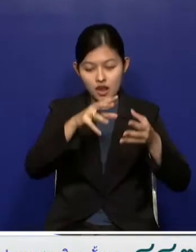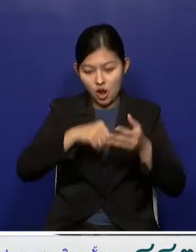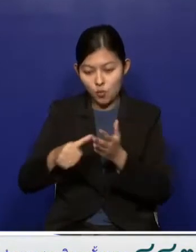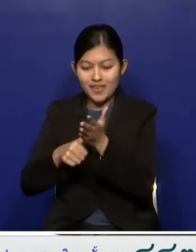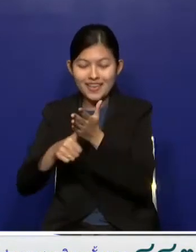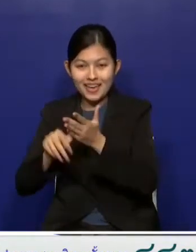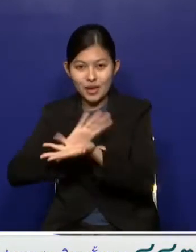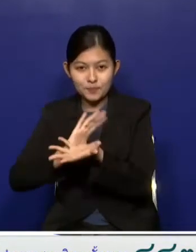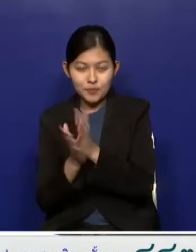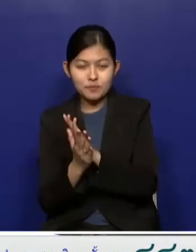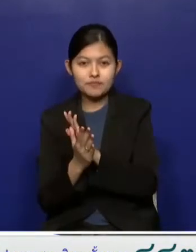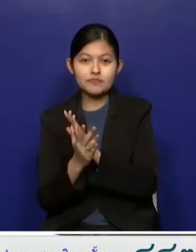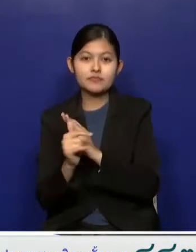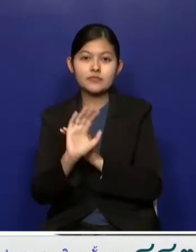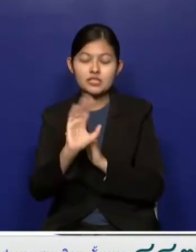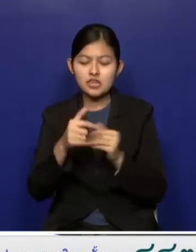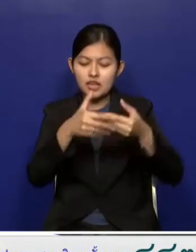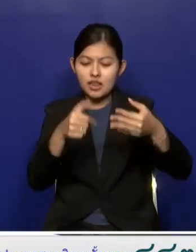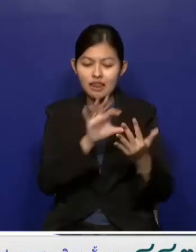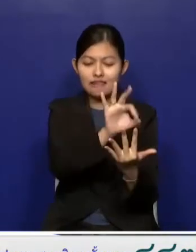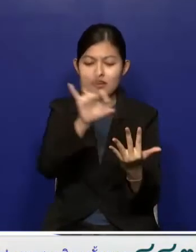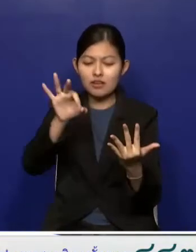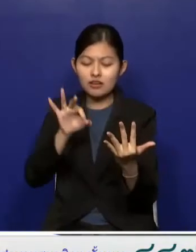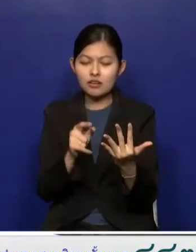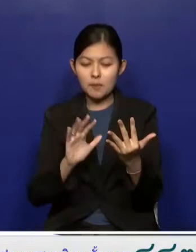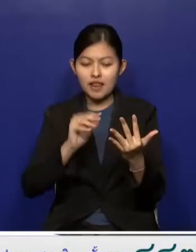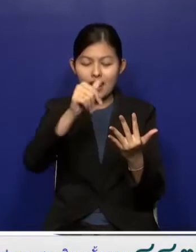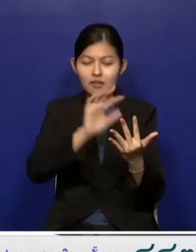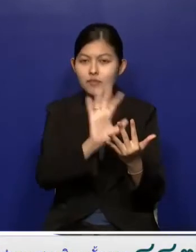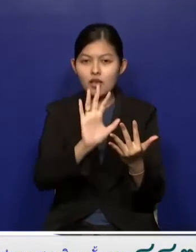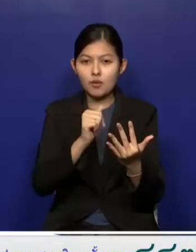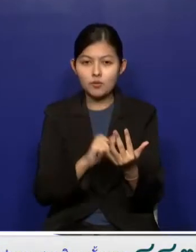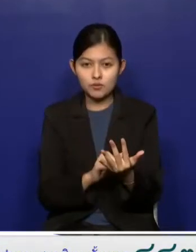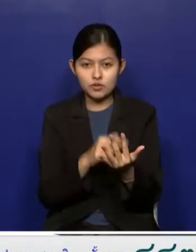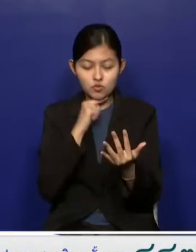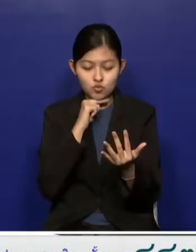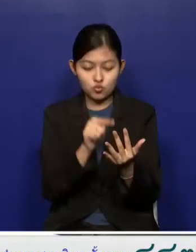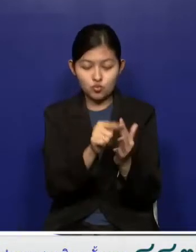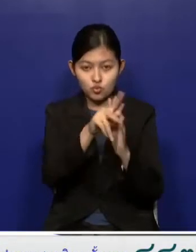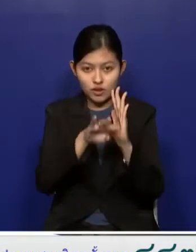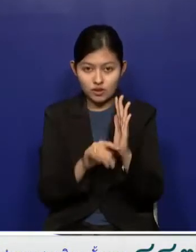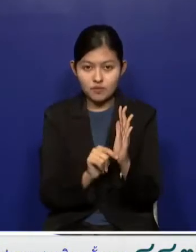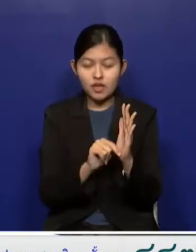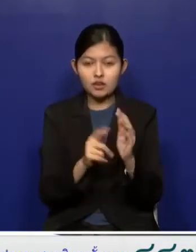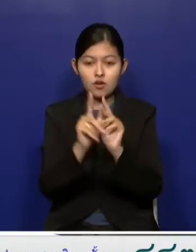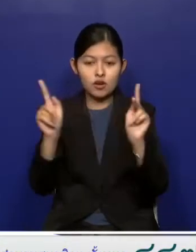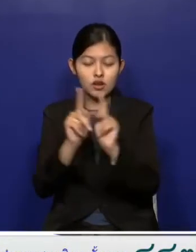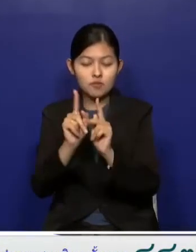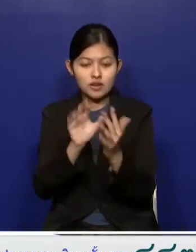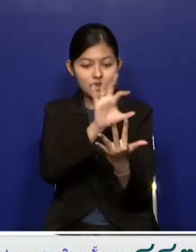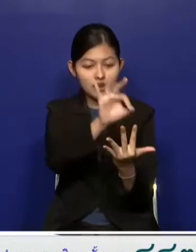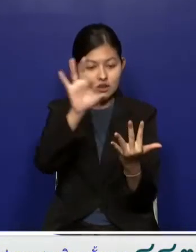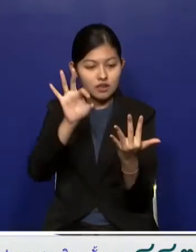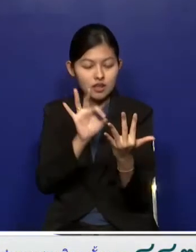งไม่ใช่ว่าจะเอาฉบับใดฉบับหนึ่งเป็นหลักจริงอยู่ในหลักการแล้วเนี่ยกรรมการต้องขอว่าเอาฉบับไหนเป็นห